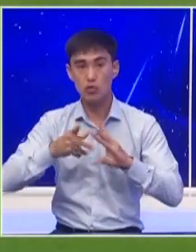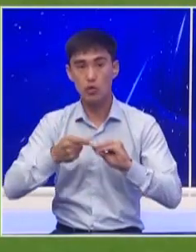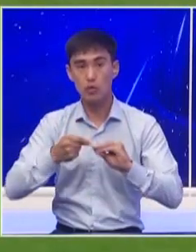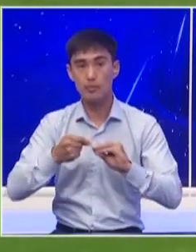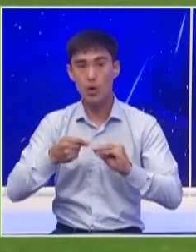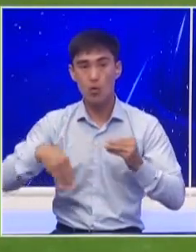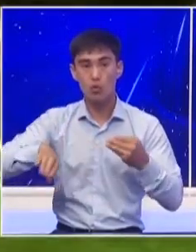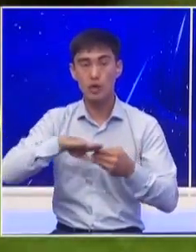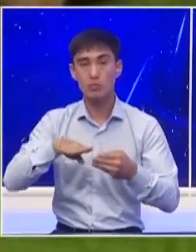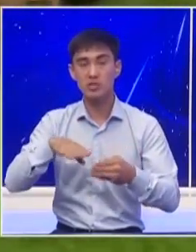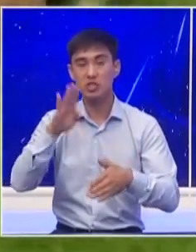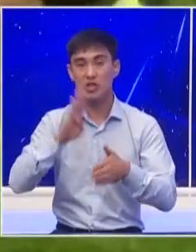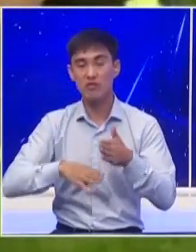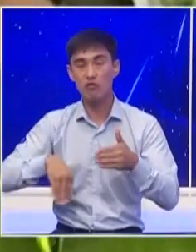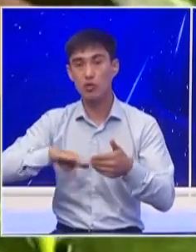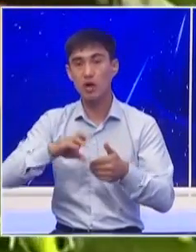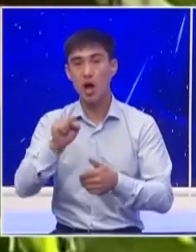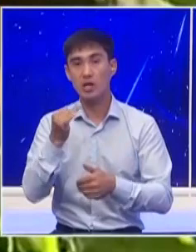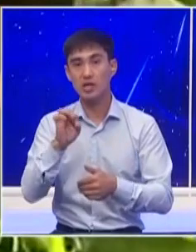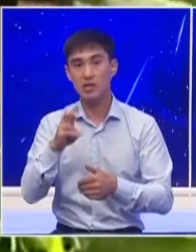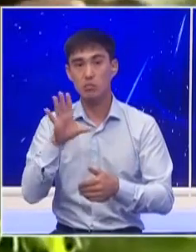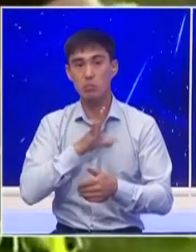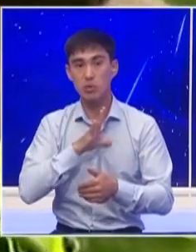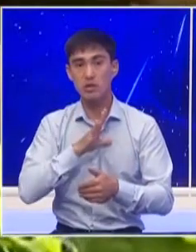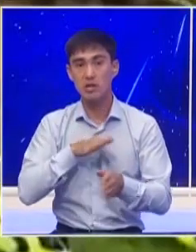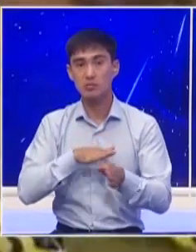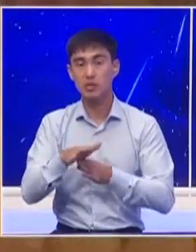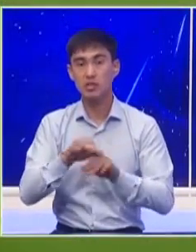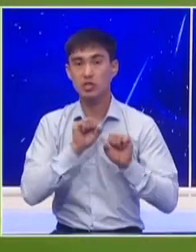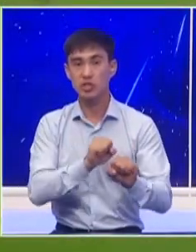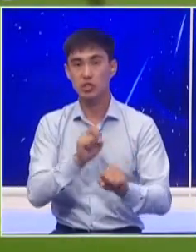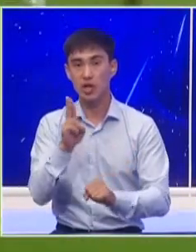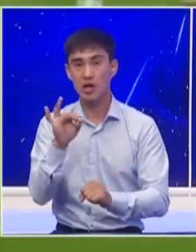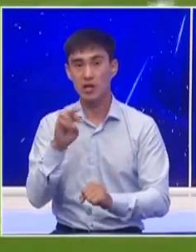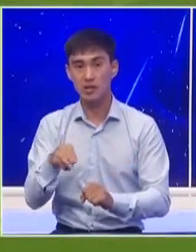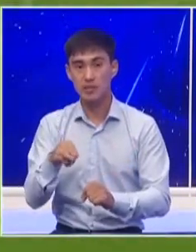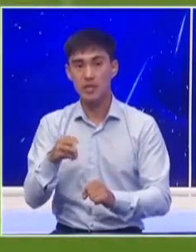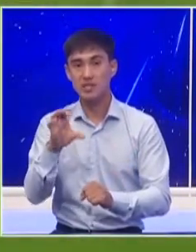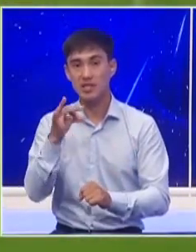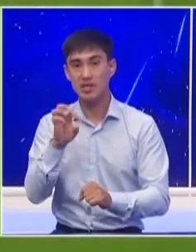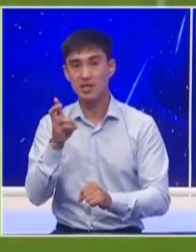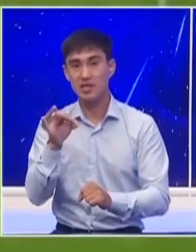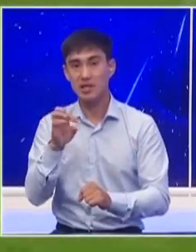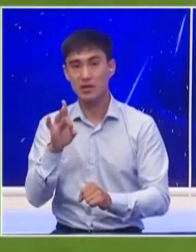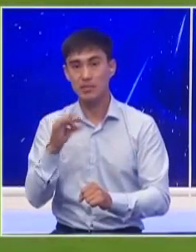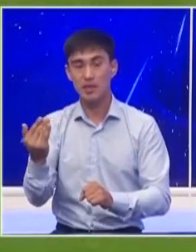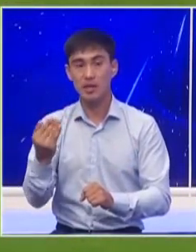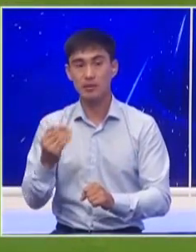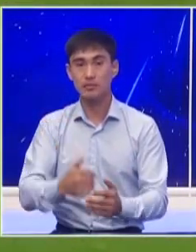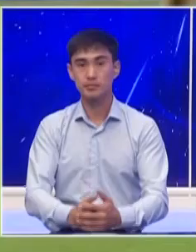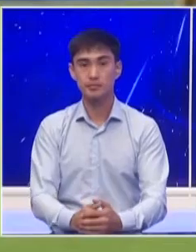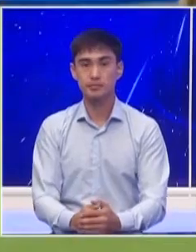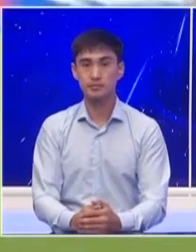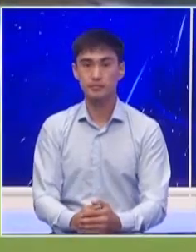результативным ударом со штрафного в ворота Ажаика признан гол в исполнении защитника Кайрата Сергея Кейлера. Кундызур Мухамбетова